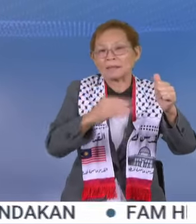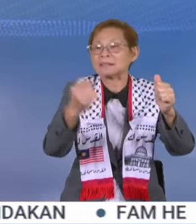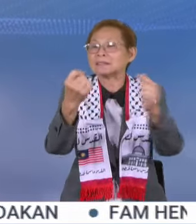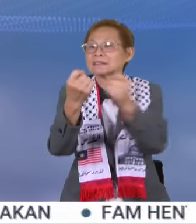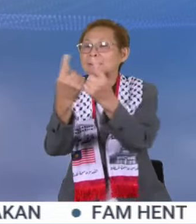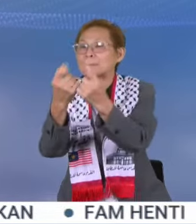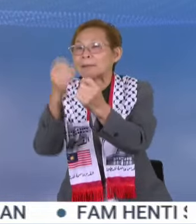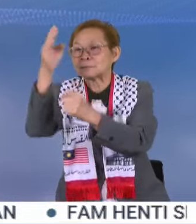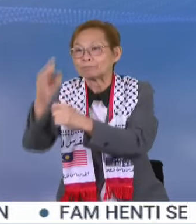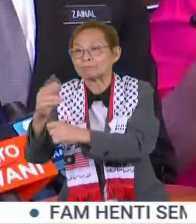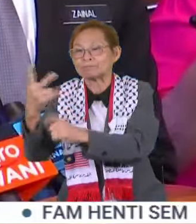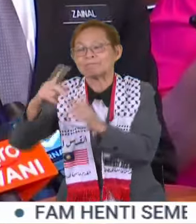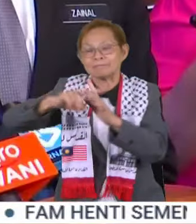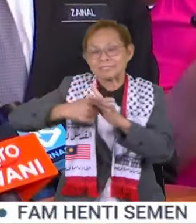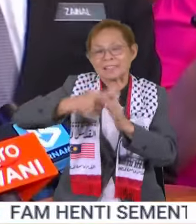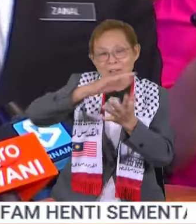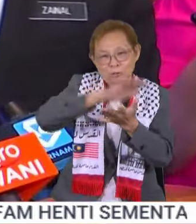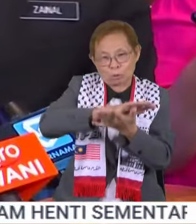Mac ini.